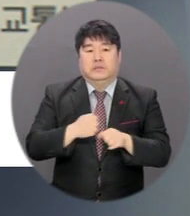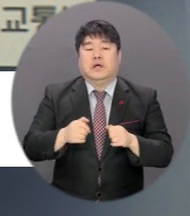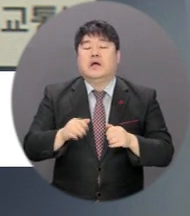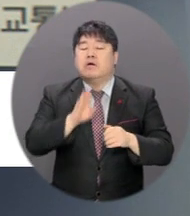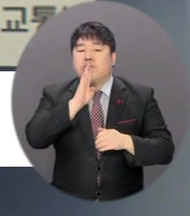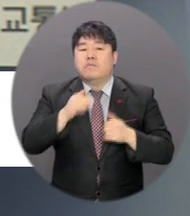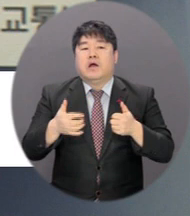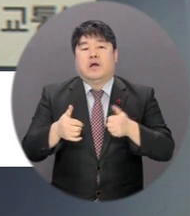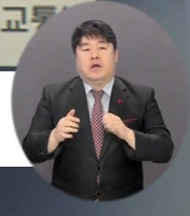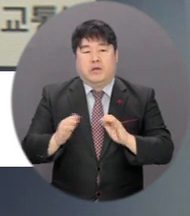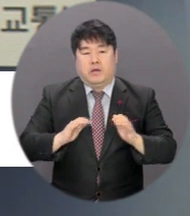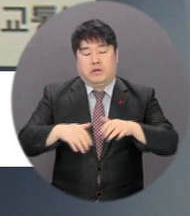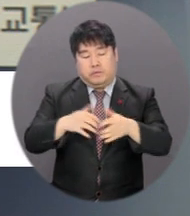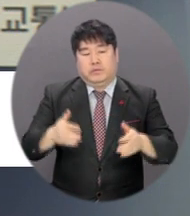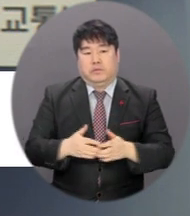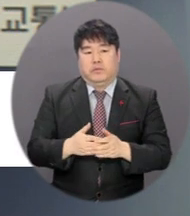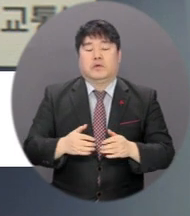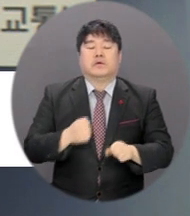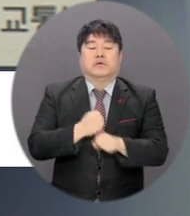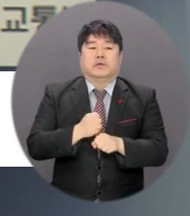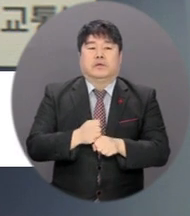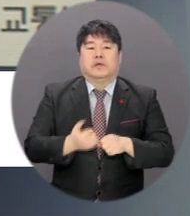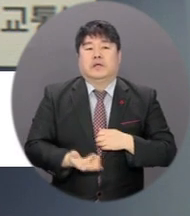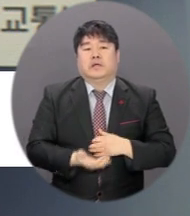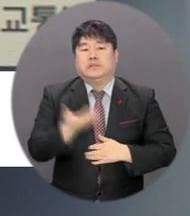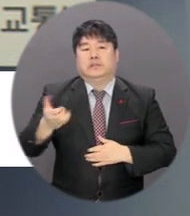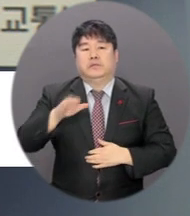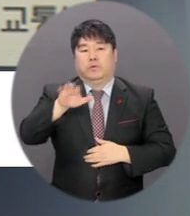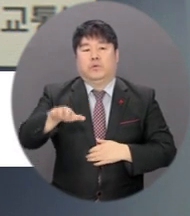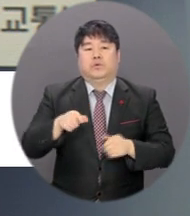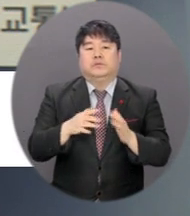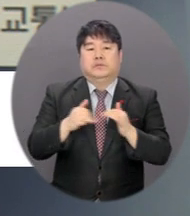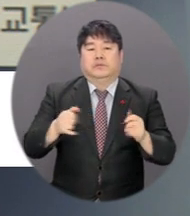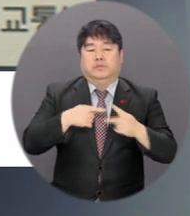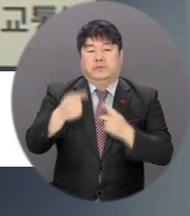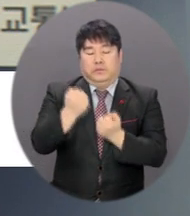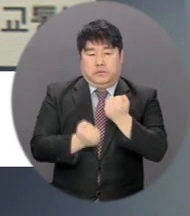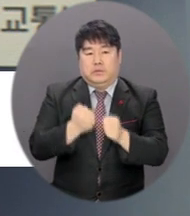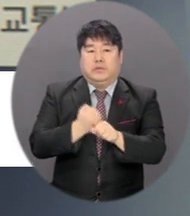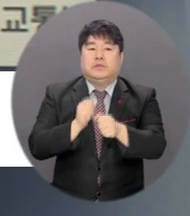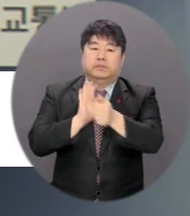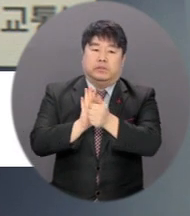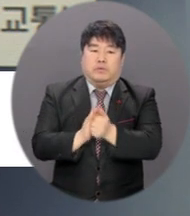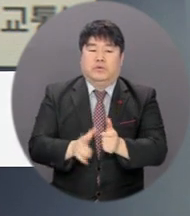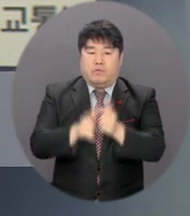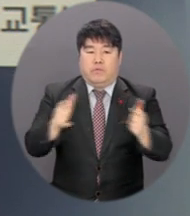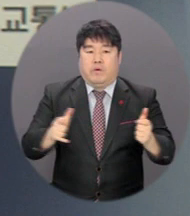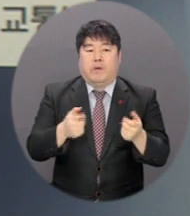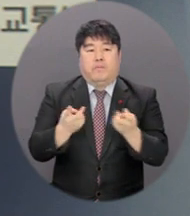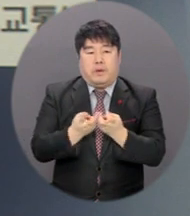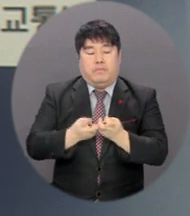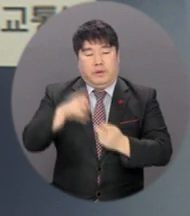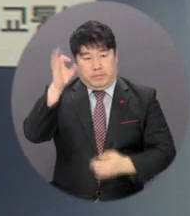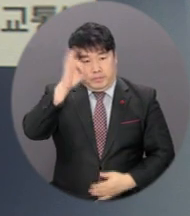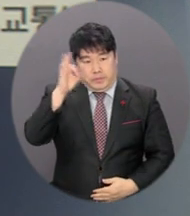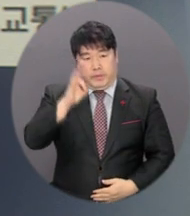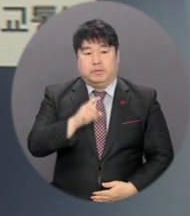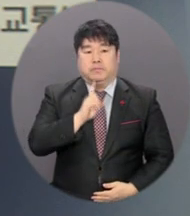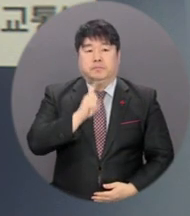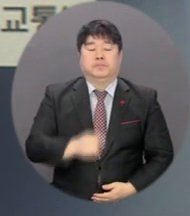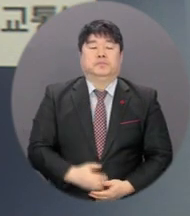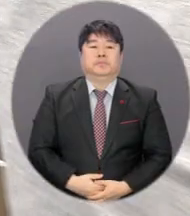이들의 목표는 이전 대상 지역 주민들을 설득할 수 있을 만큼 지원을 늘리는 방안을 찾는 겁니다. 김철원 기자가